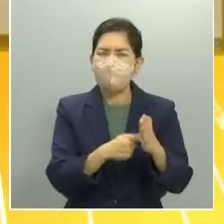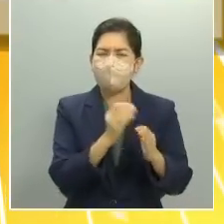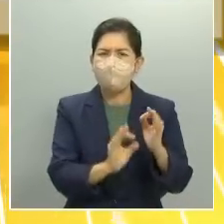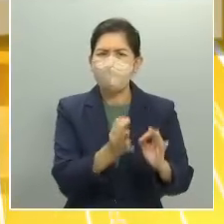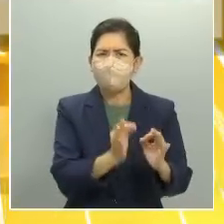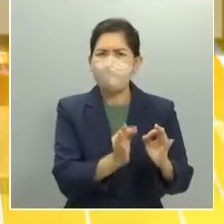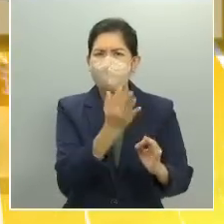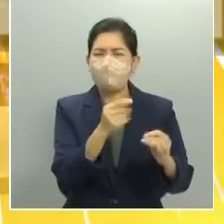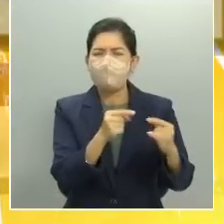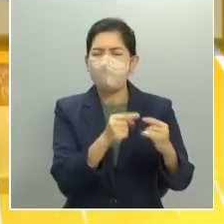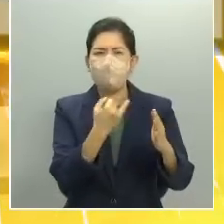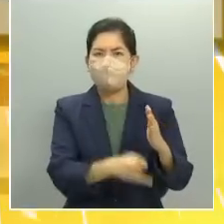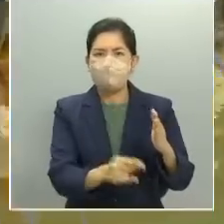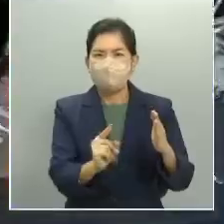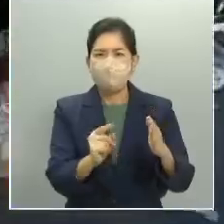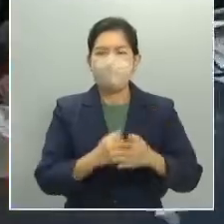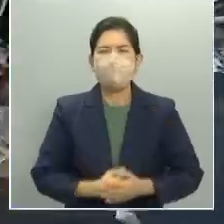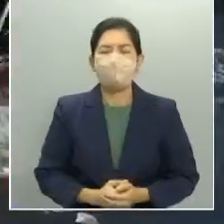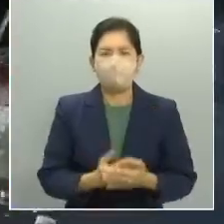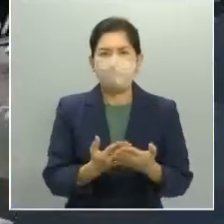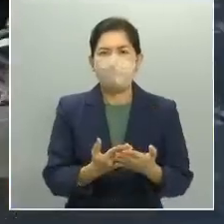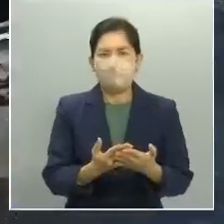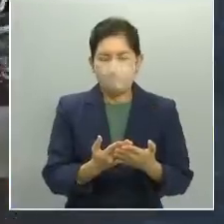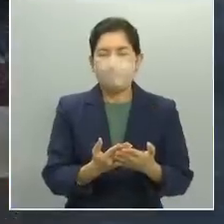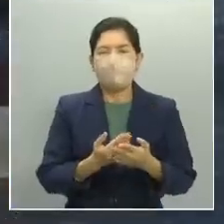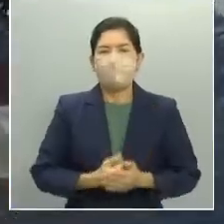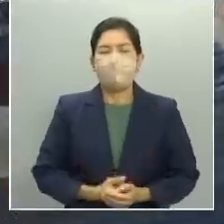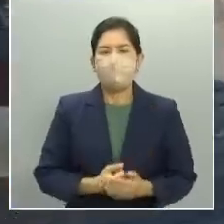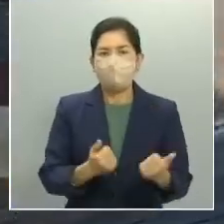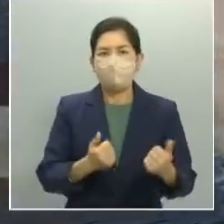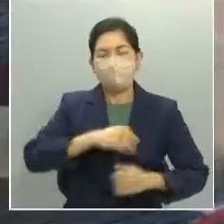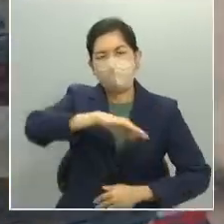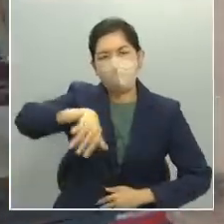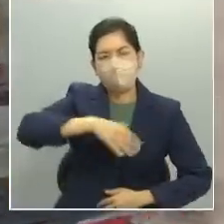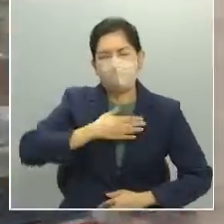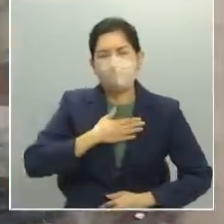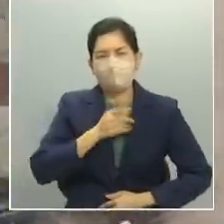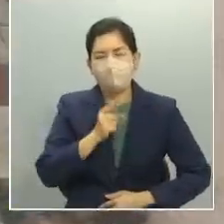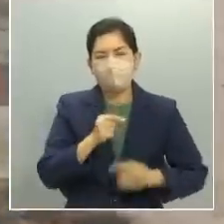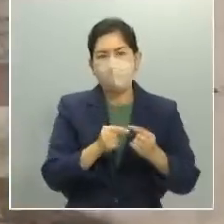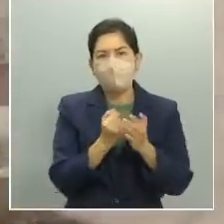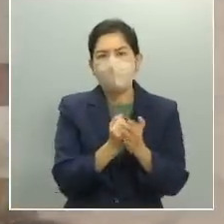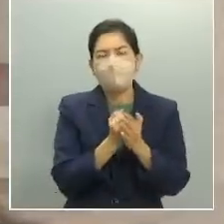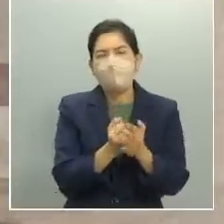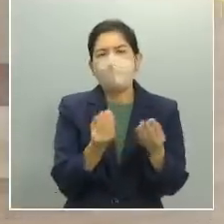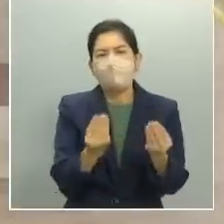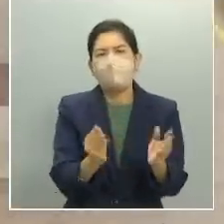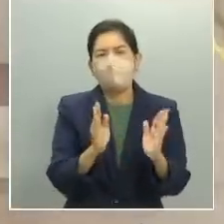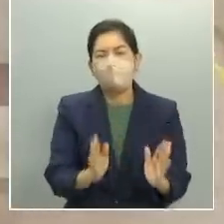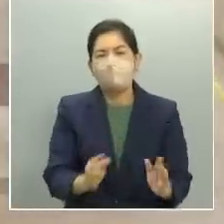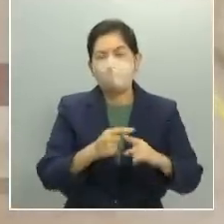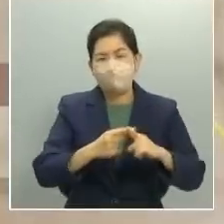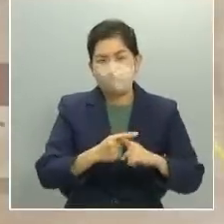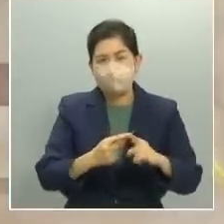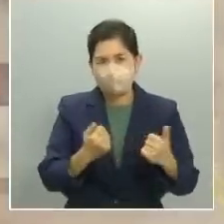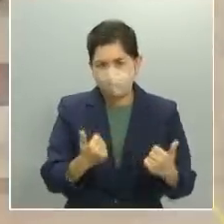องเพื่อป้องกันไม่ให้เกิดขึ้นเฉพาะหน้ายิ่งกว่านั้นก็คือเราต้องช่วยกันภาวนาและตั้งความหวังผู้ที่บาดเจ็บซึ่งอา